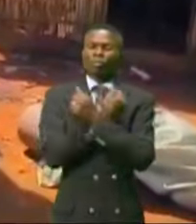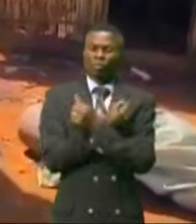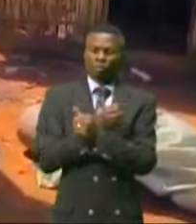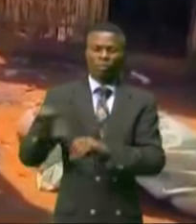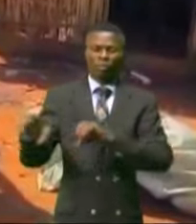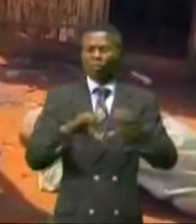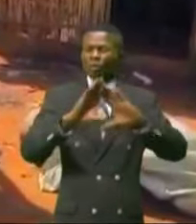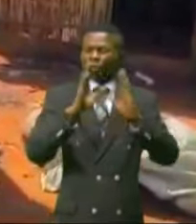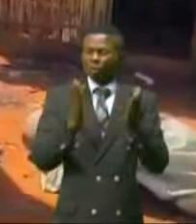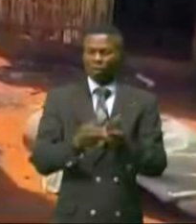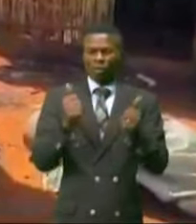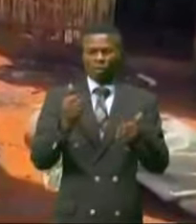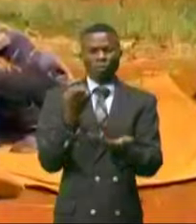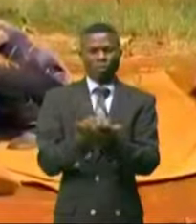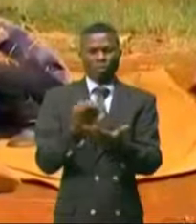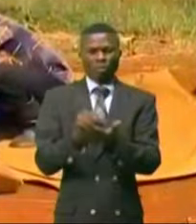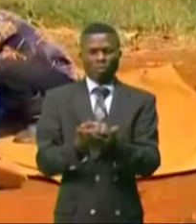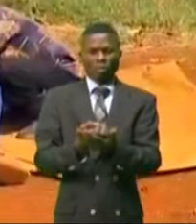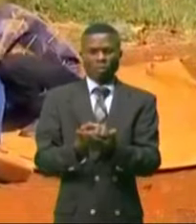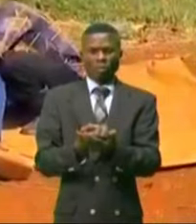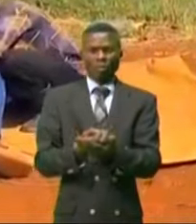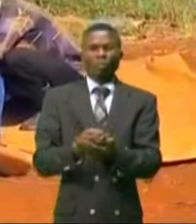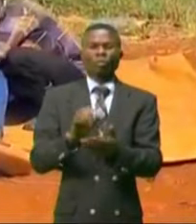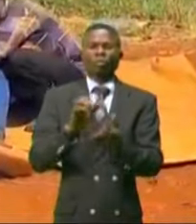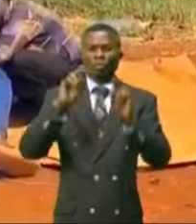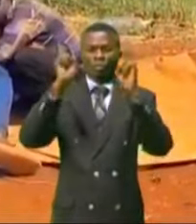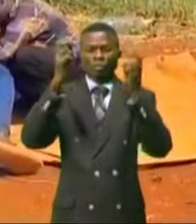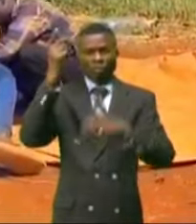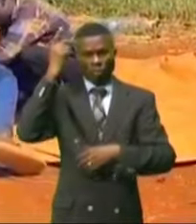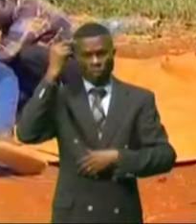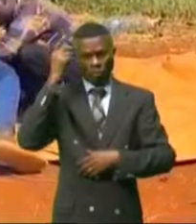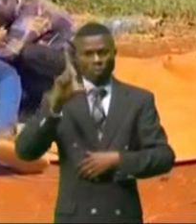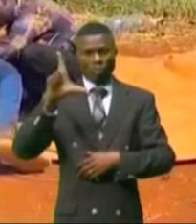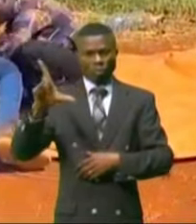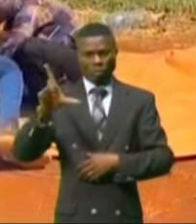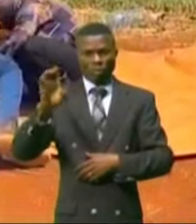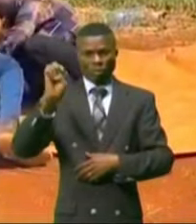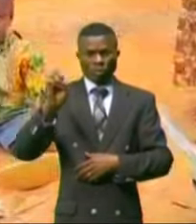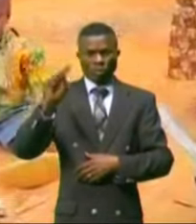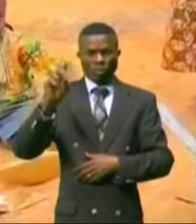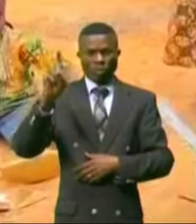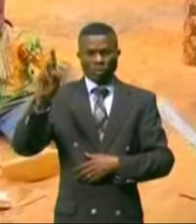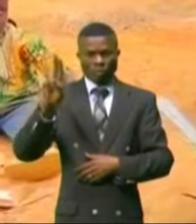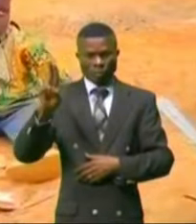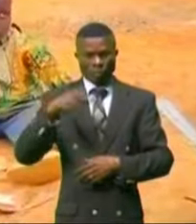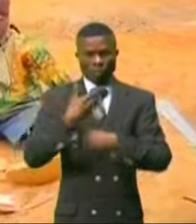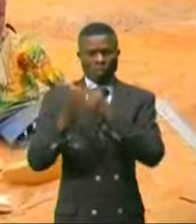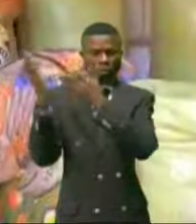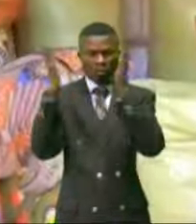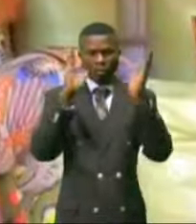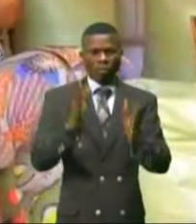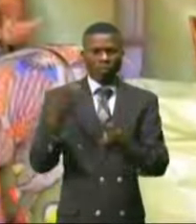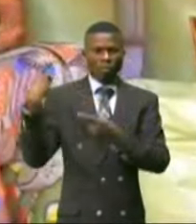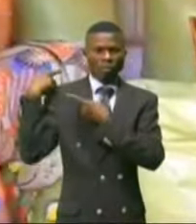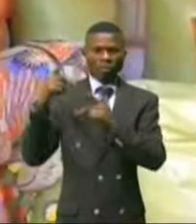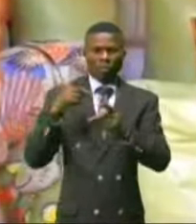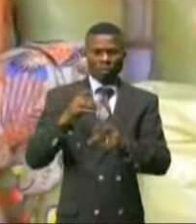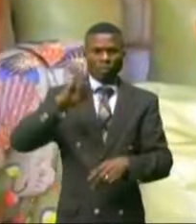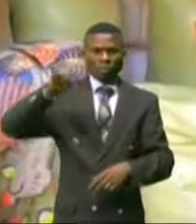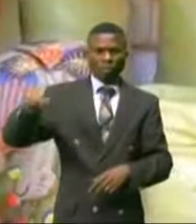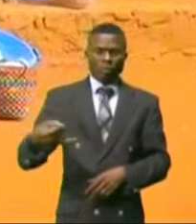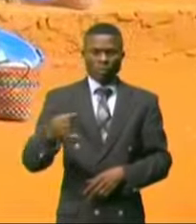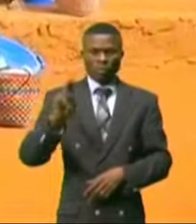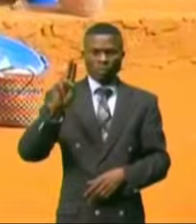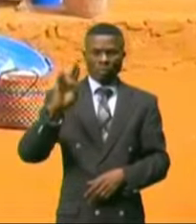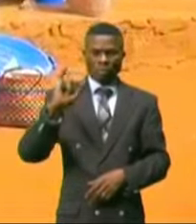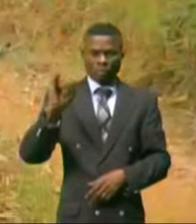des activités économiques communes où les Ema et les Lendu font les échanges commerciaux depuis Jina en passant par